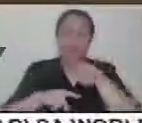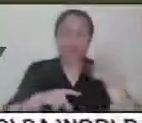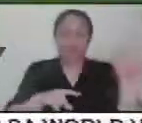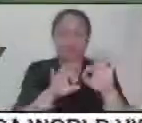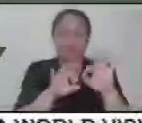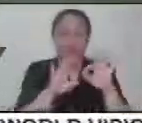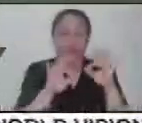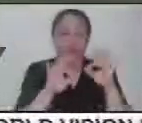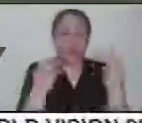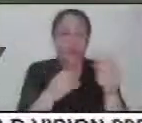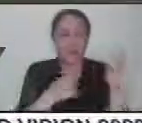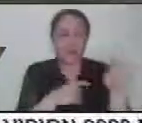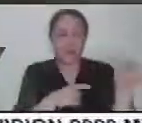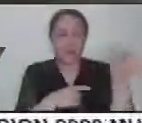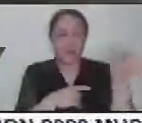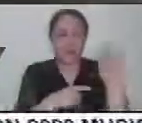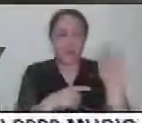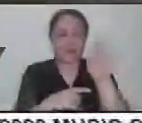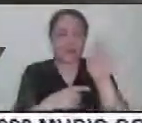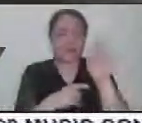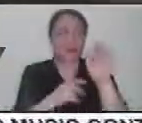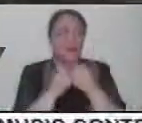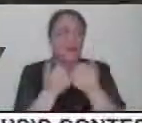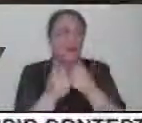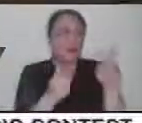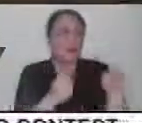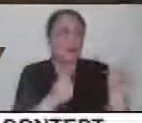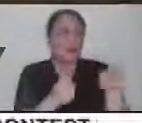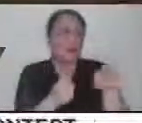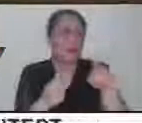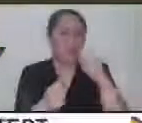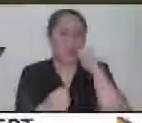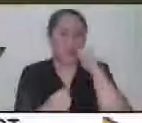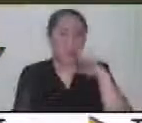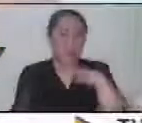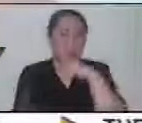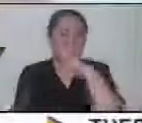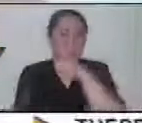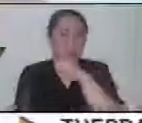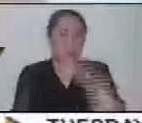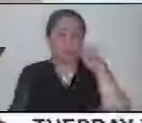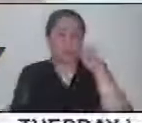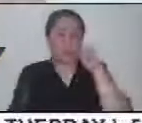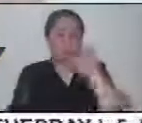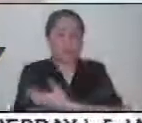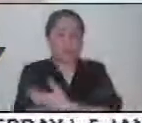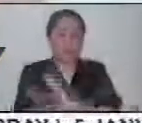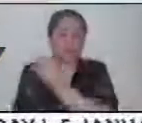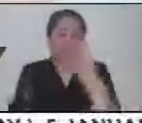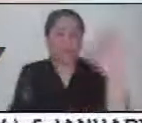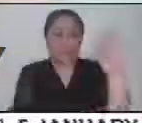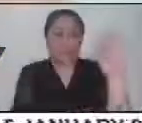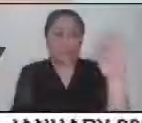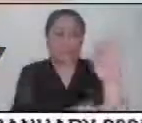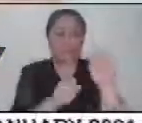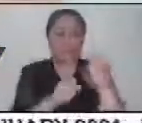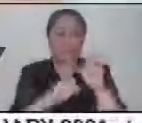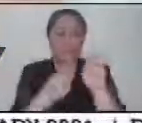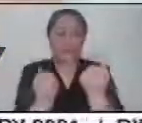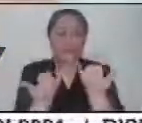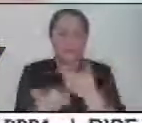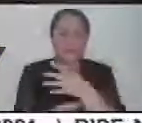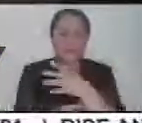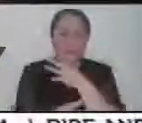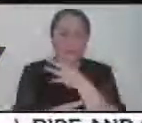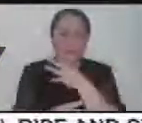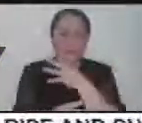sa Commonwealth Quezon City nitong linggo sa kanyang bahay sa Camarines, Caloocan City. Dinala ang kanyang bangkay sa isang crematorium sa